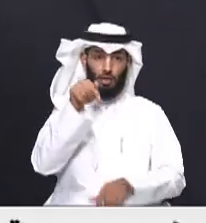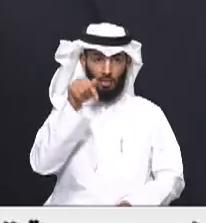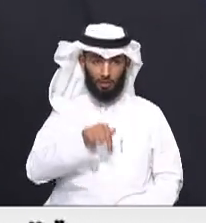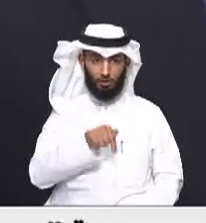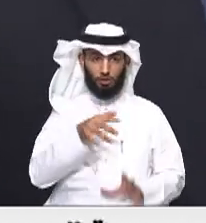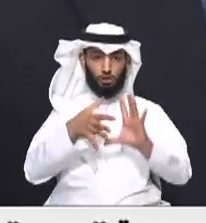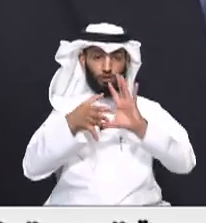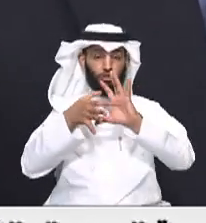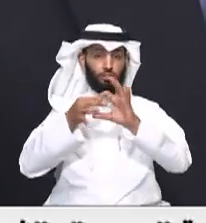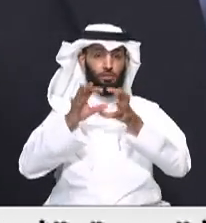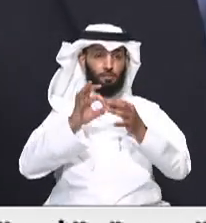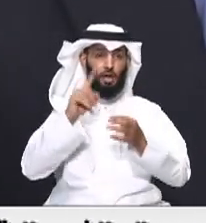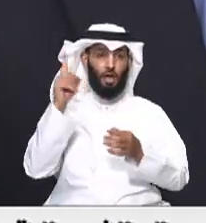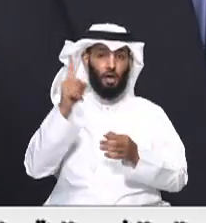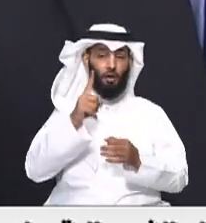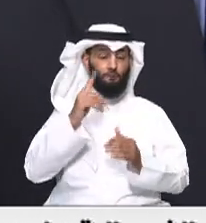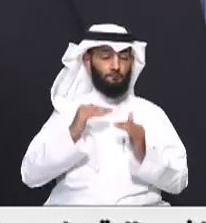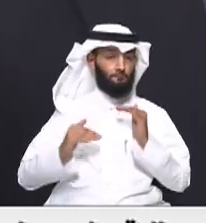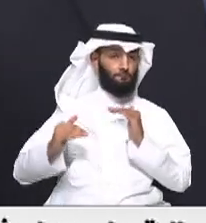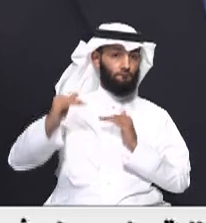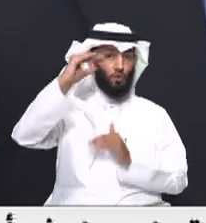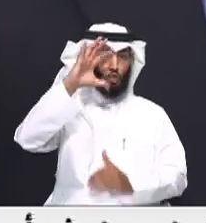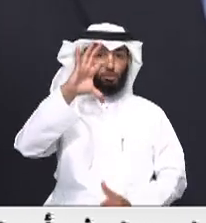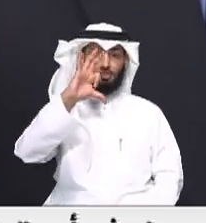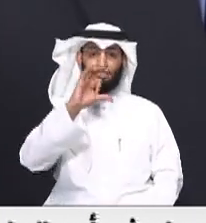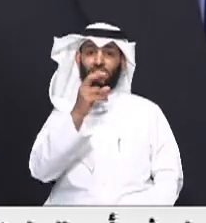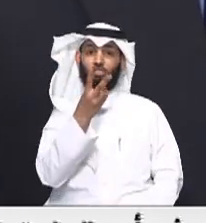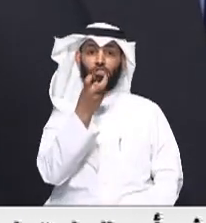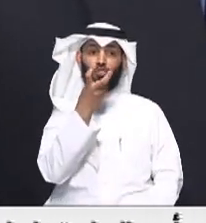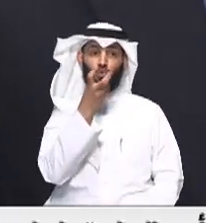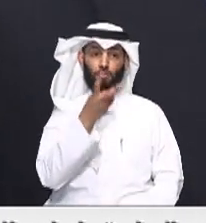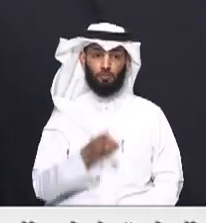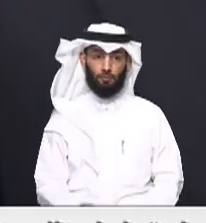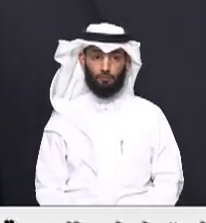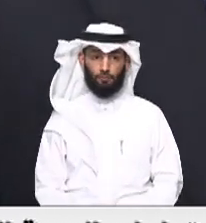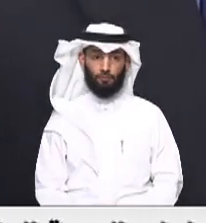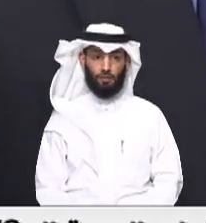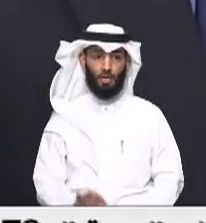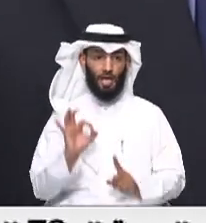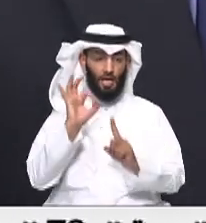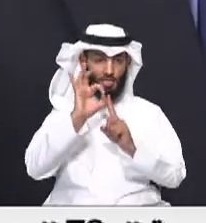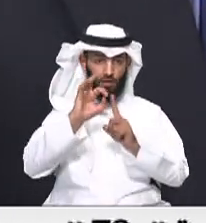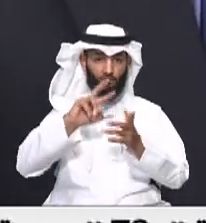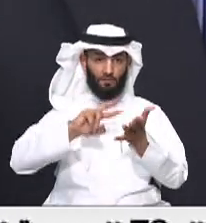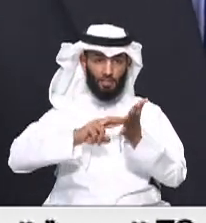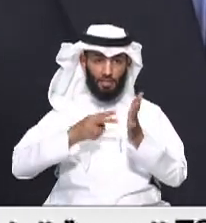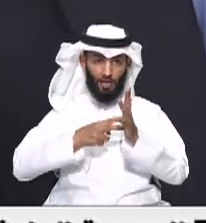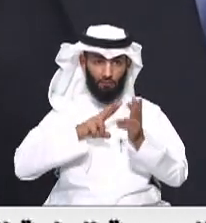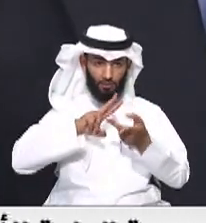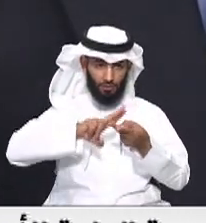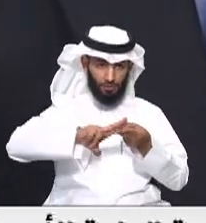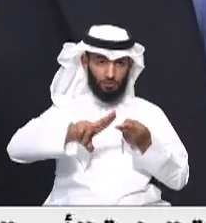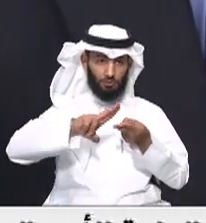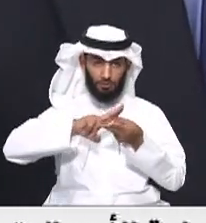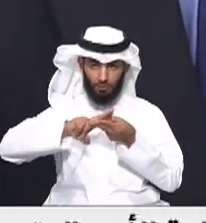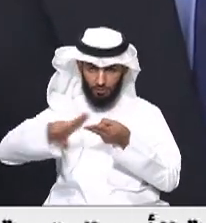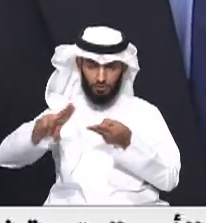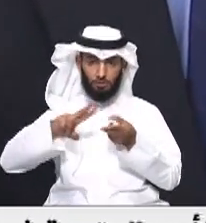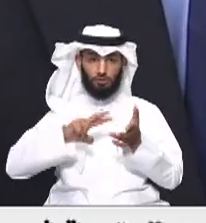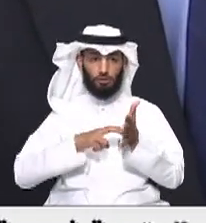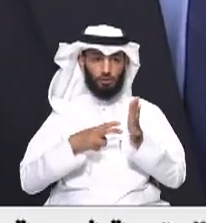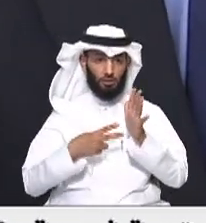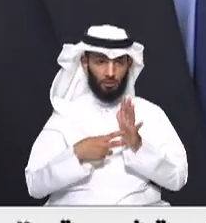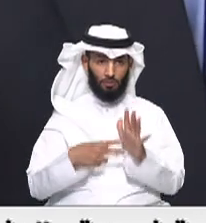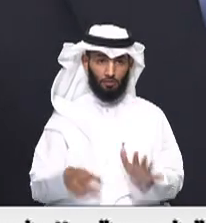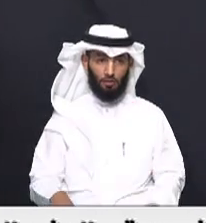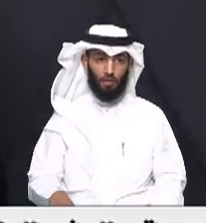المستوى 79، والعمل معا من أجل تعزيز السلم والتنمية المستدامة والكرامة الإنسانية